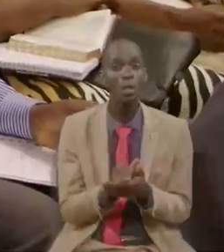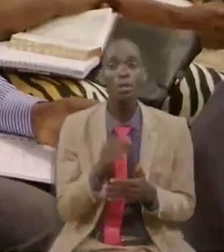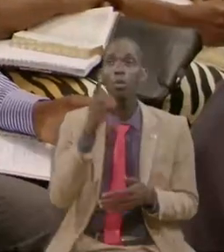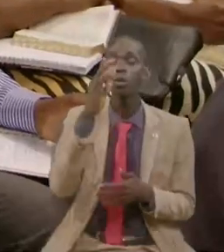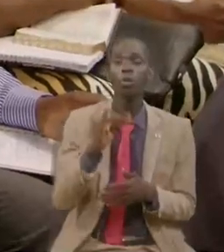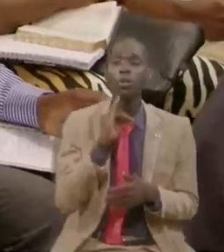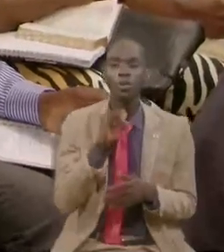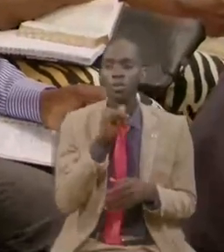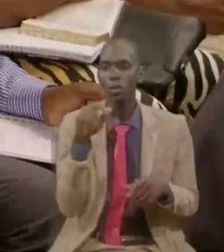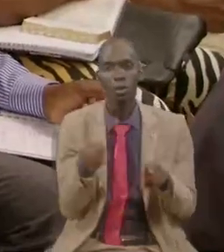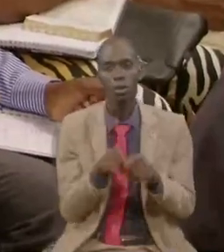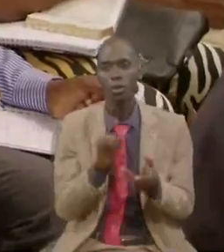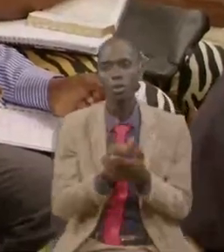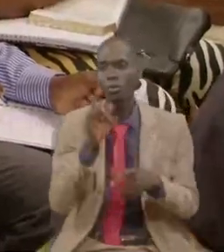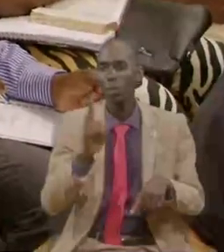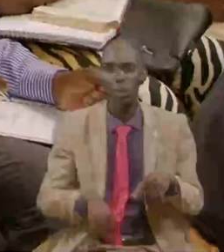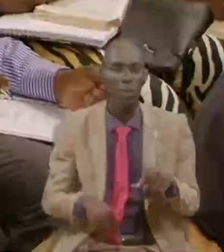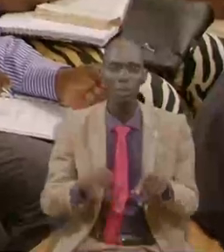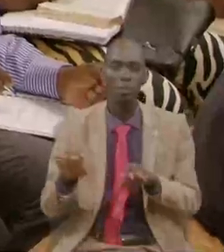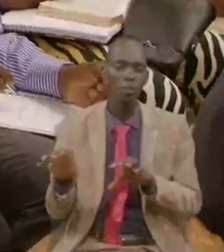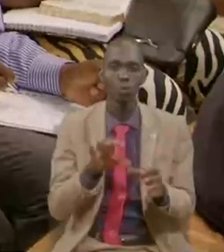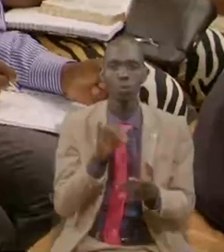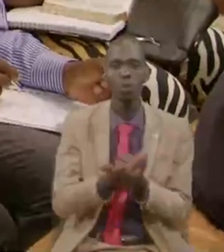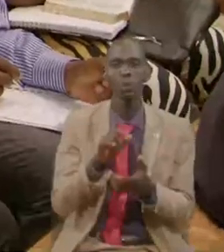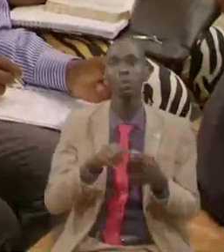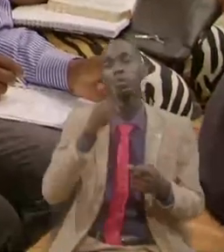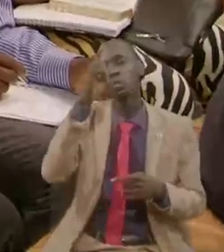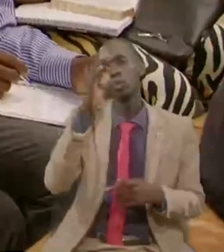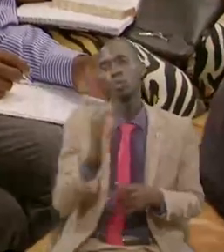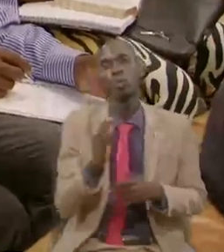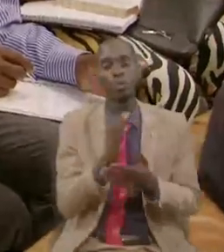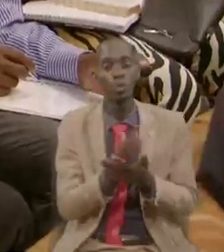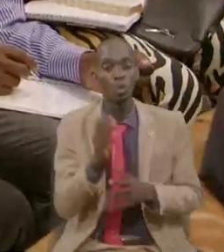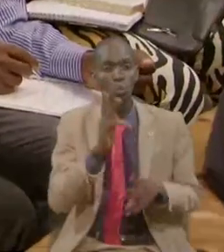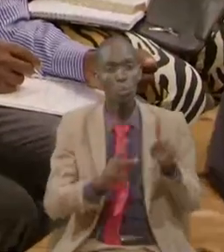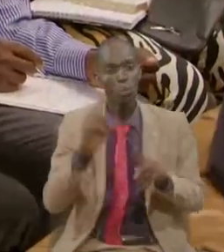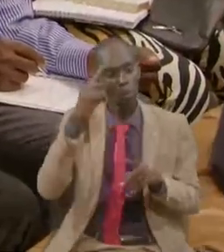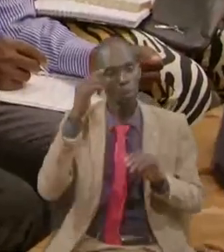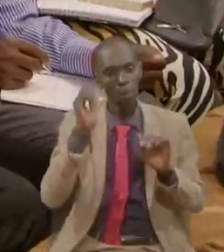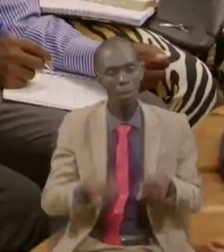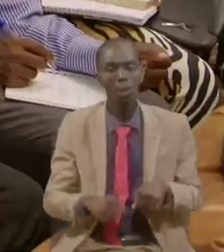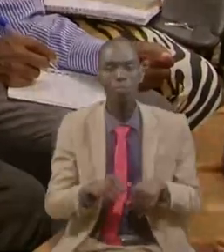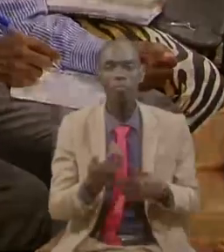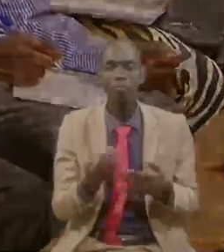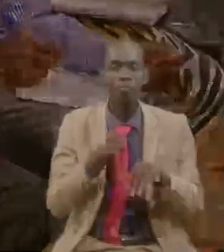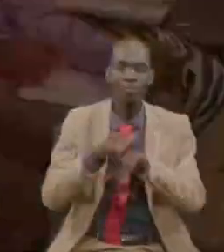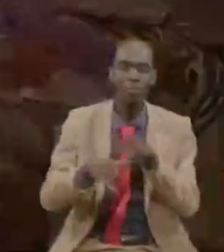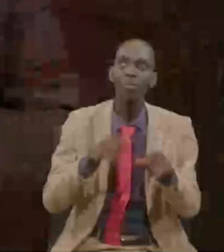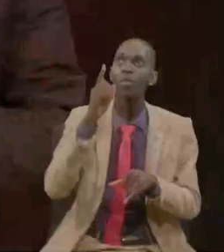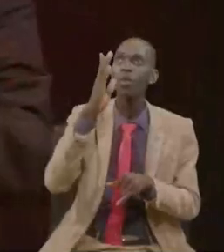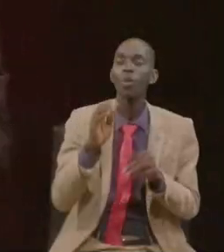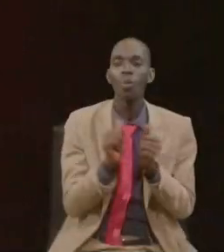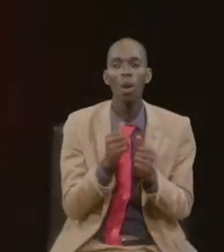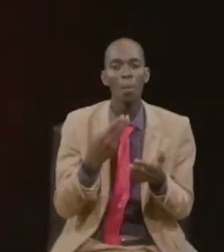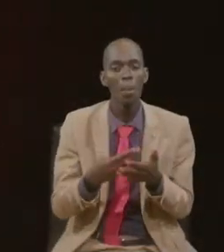corrompre Dieu. Pour d'aucuns, ils croient corrompre Dieu avec l'argent, il amène une grande